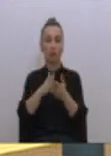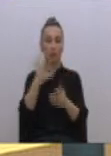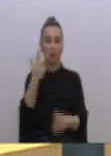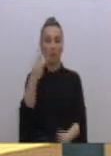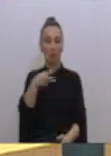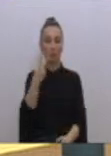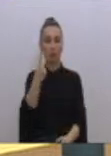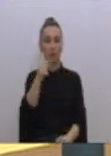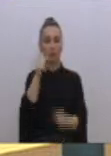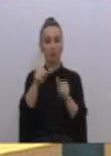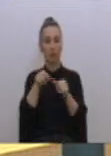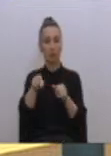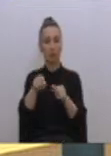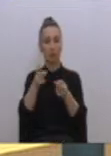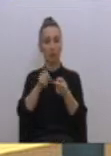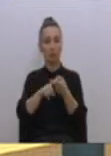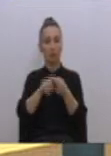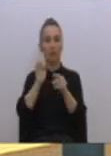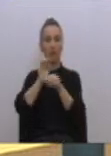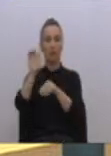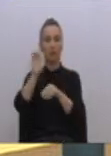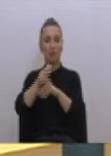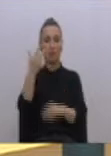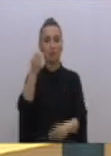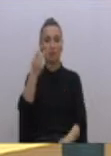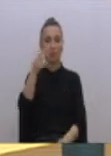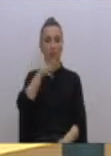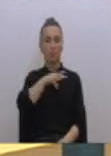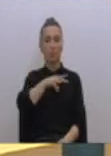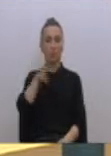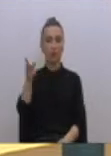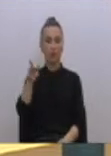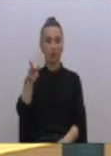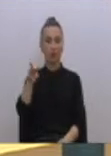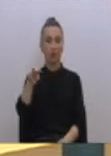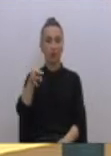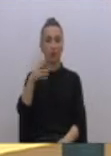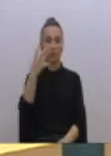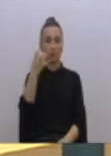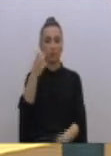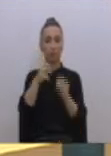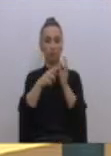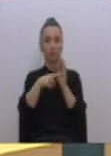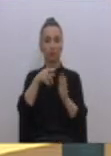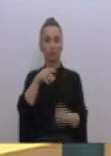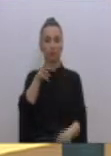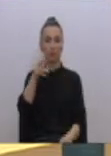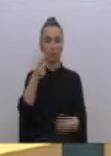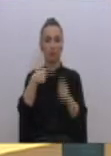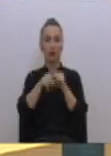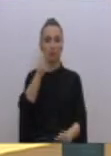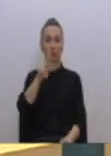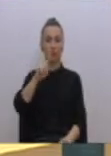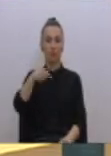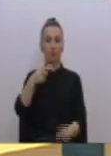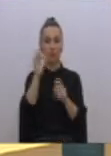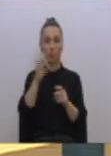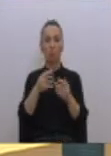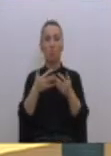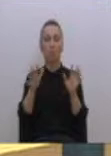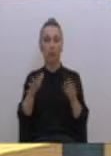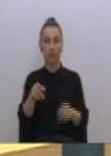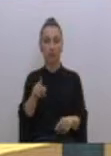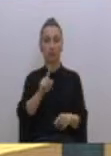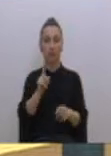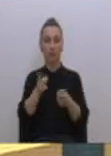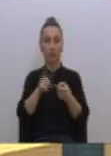este tanholo, import de smaciune pe mașie, edgina, slamet miliard, huta sunt meti milioane de dolari, dar țaris, ulta slamet intel, procentit,